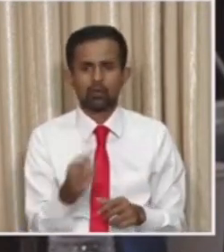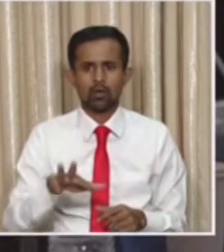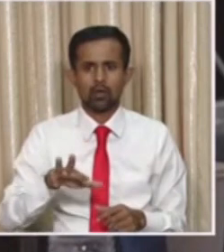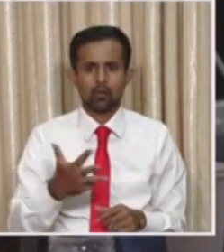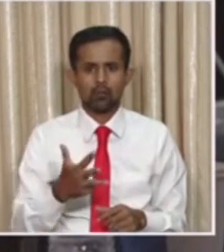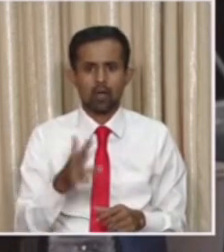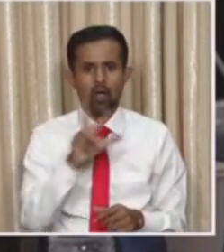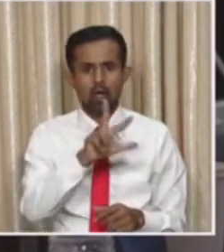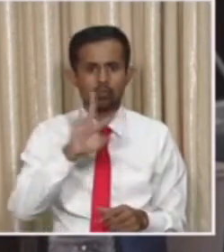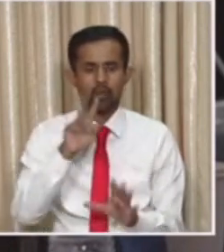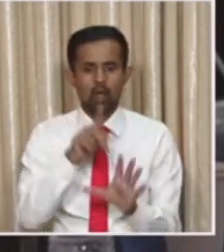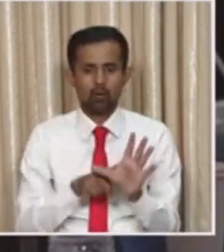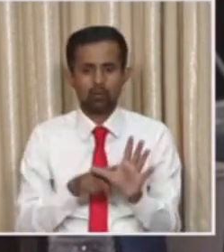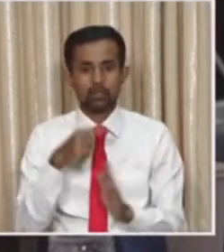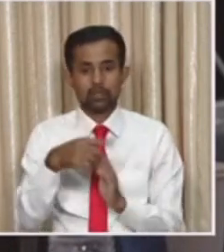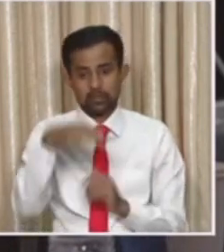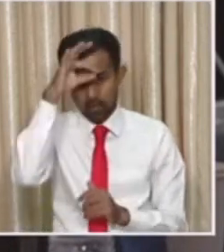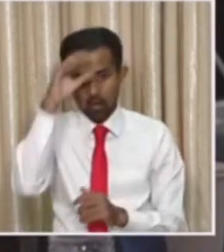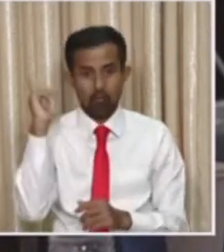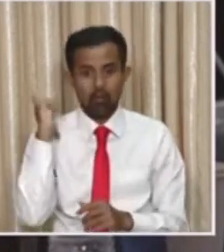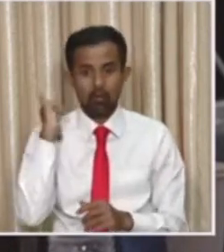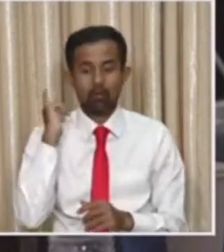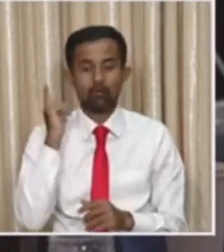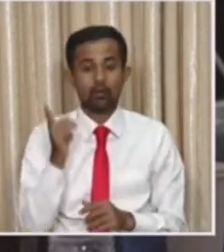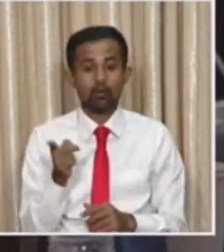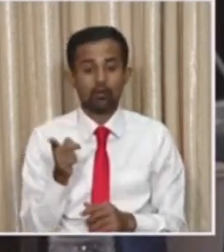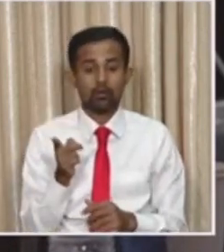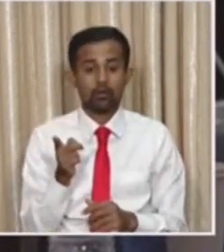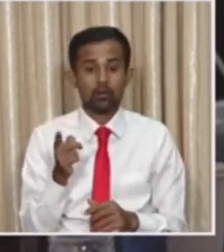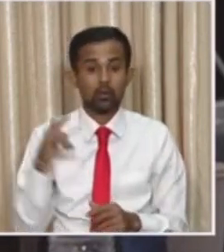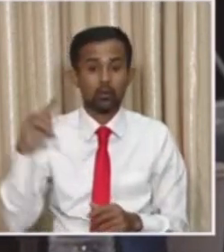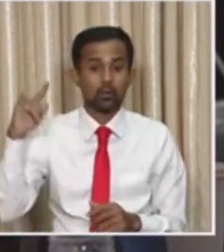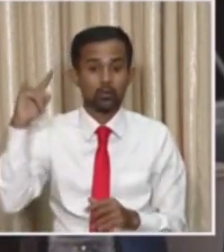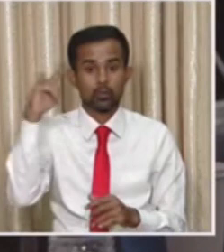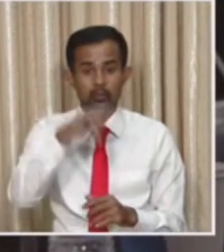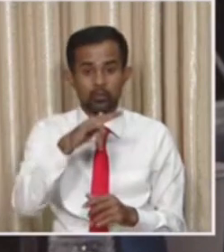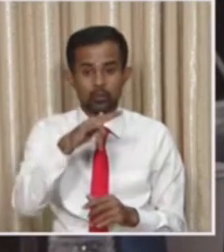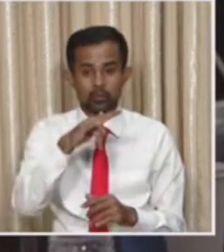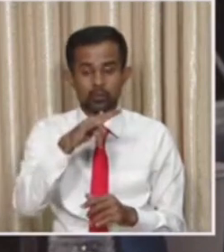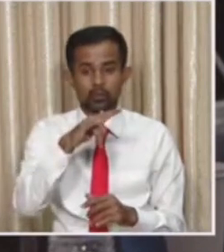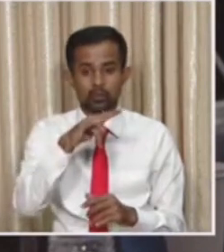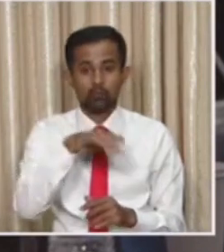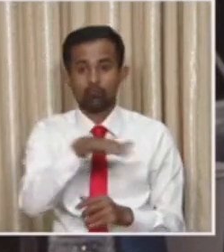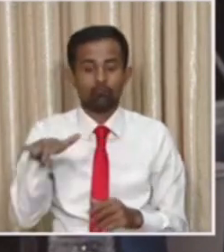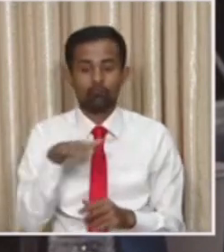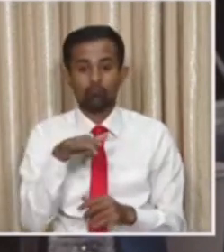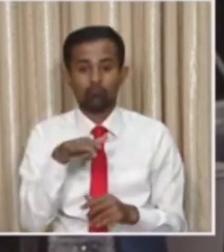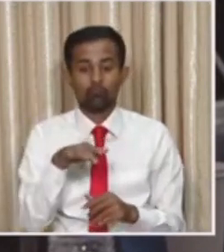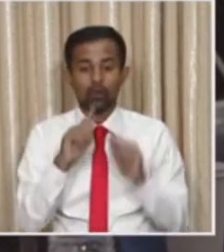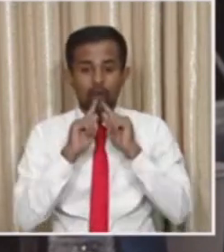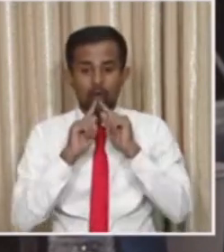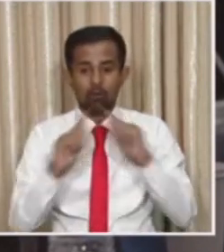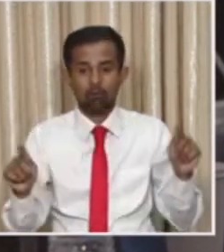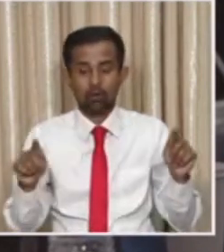1984 ஸ்ரீலங்கா ராணுவத்தினர் வானூர்திகள் மூலமாக துண்டு பிரசுரங்களை விநியோகித்து அந்த பகுதிகளில் இருந்து மக்களை இடம்பெயர வேண்டும்